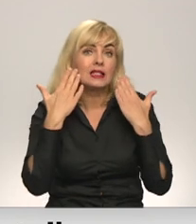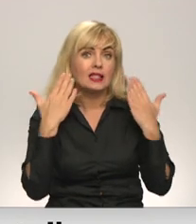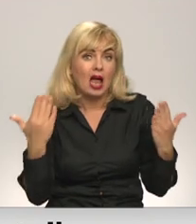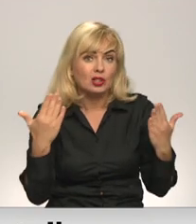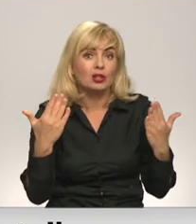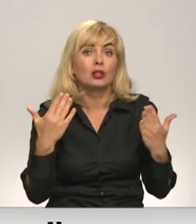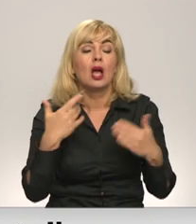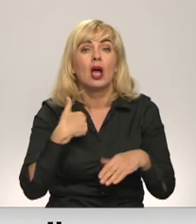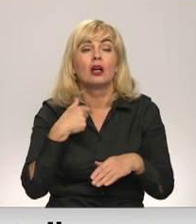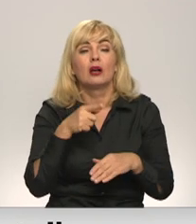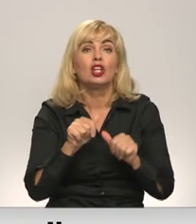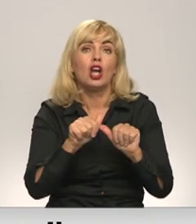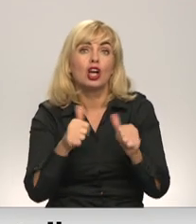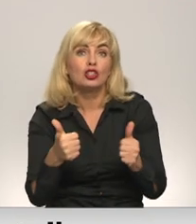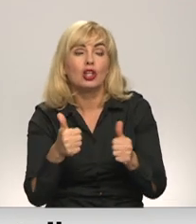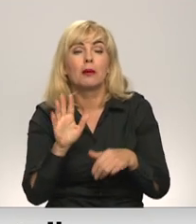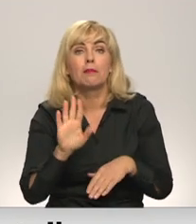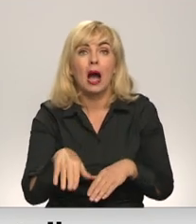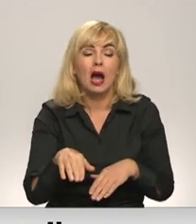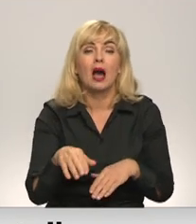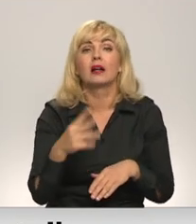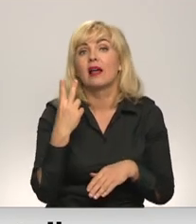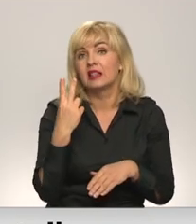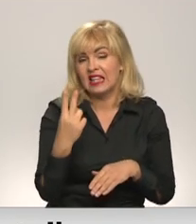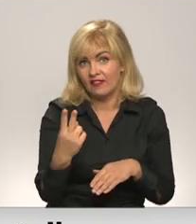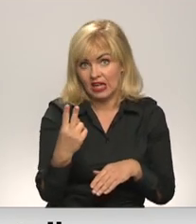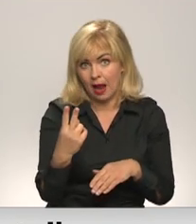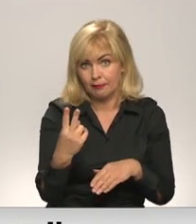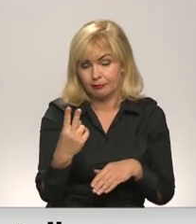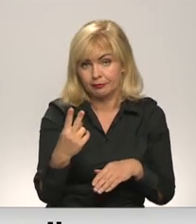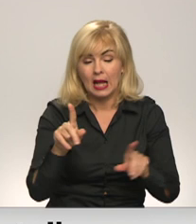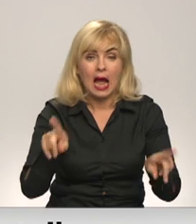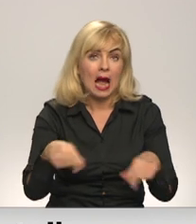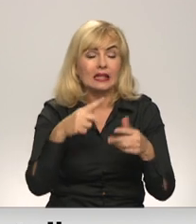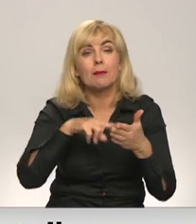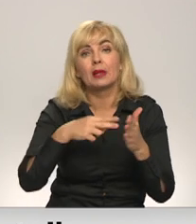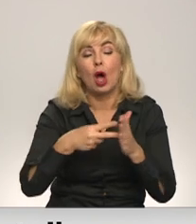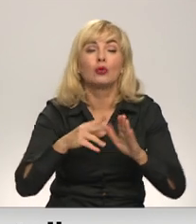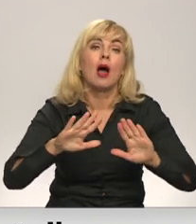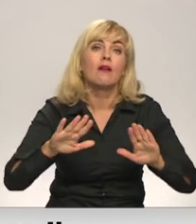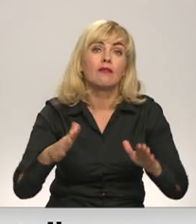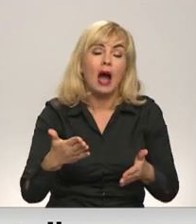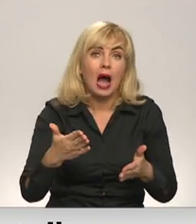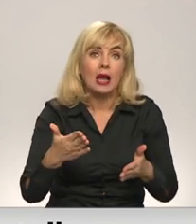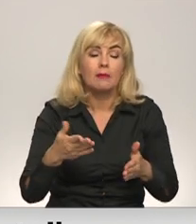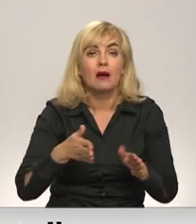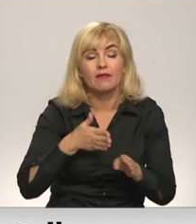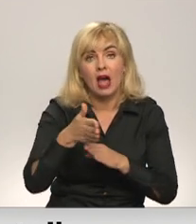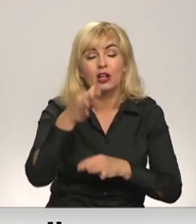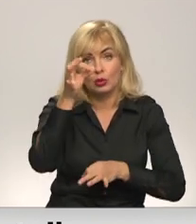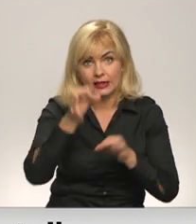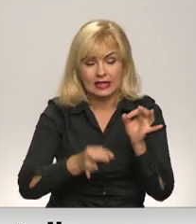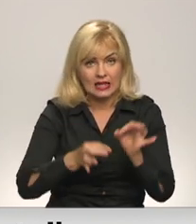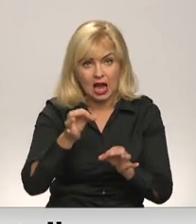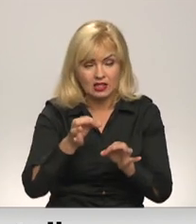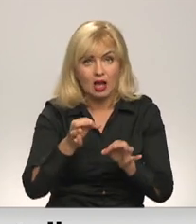mums ir jāizšķirās par diviem tātad attīstības scenārijiem. Vai nu mēs tad vēršamies atvēršamies tiesā, kas ir visticamāk,